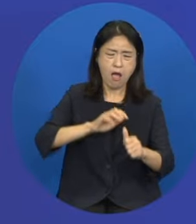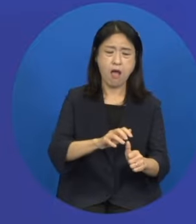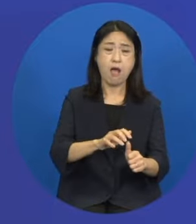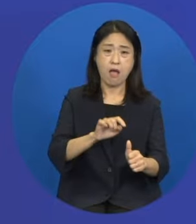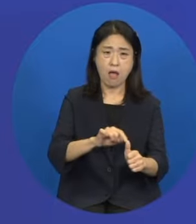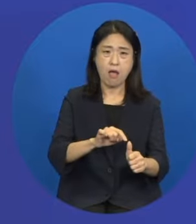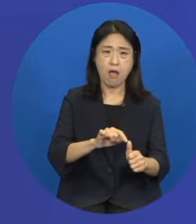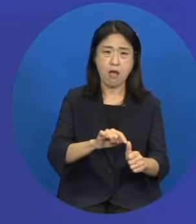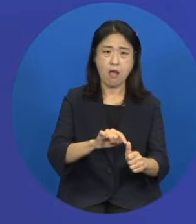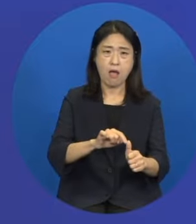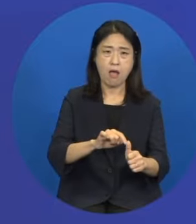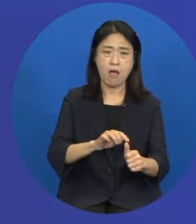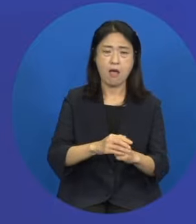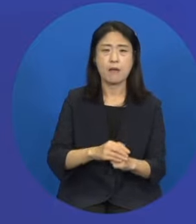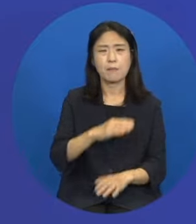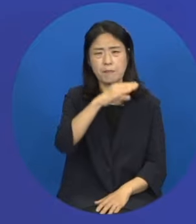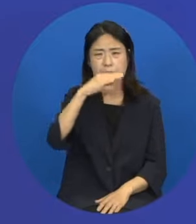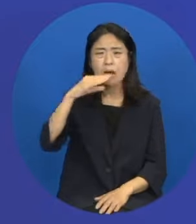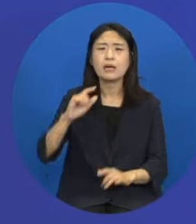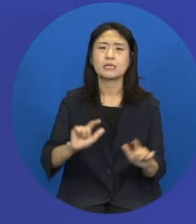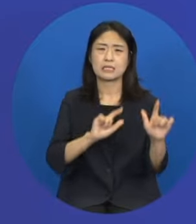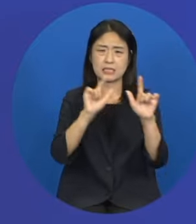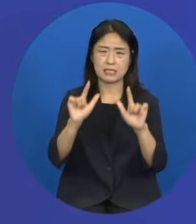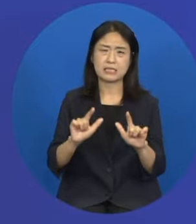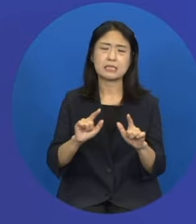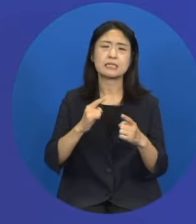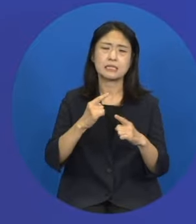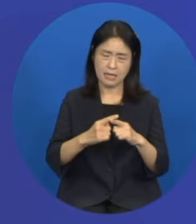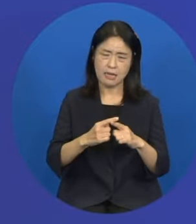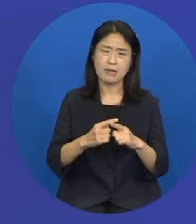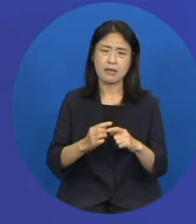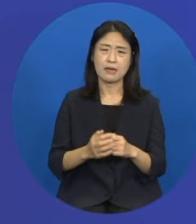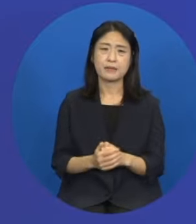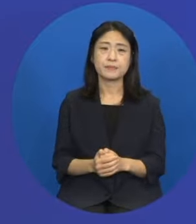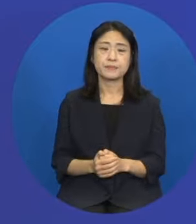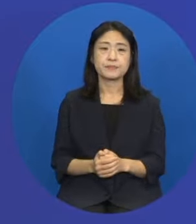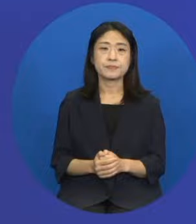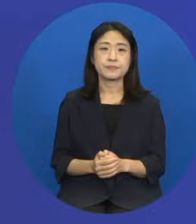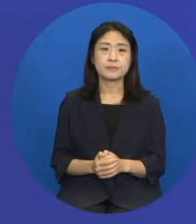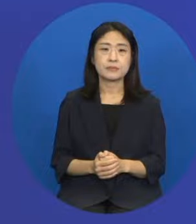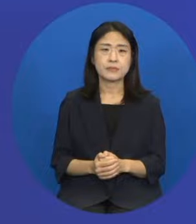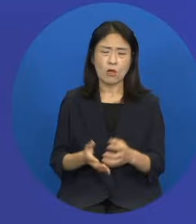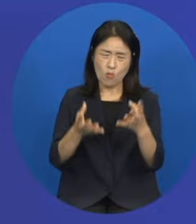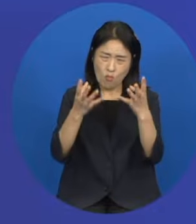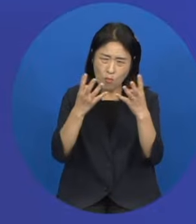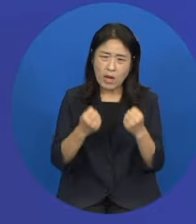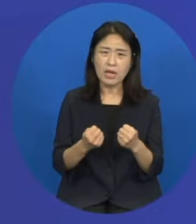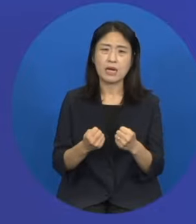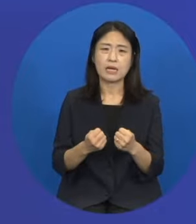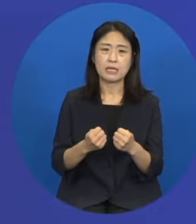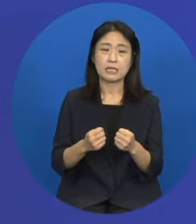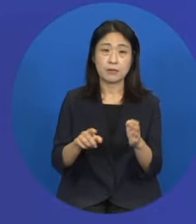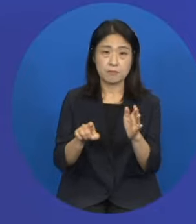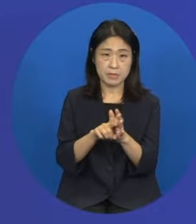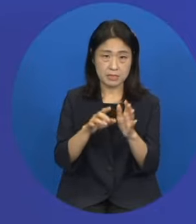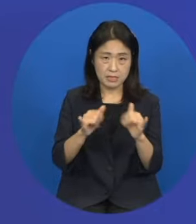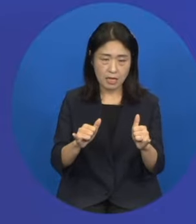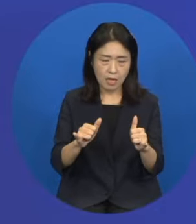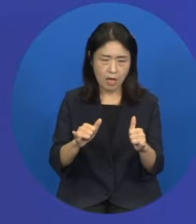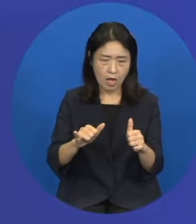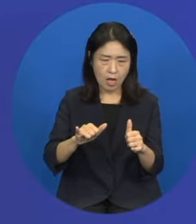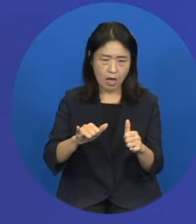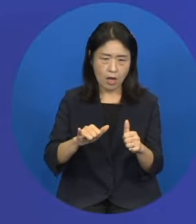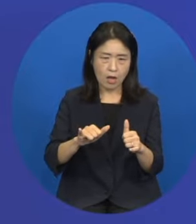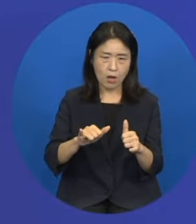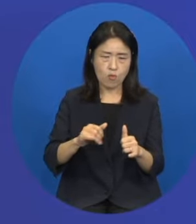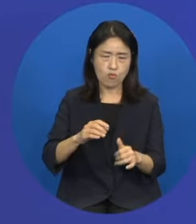살다가 박해를 받는 것입니다. 그래서 수많은 그리스도인들이 위기에 처해 있지만 그러나 그것 때문에 더 주를